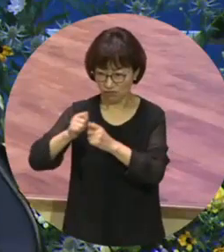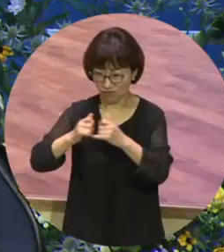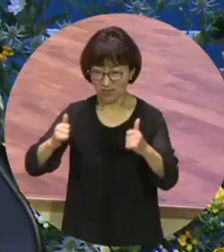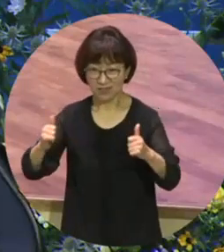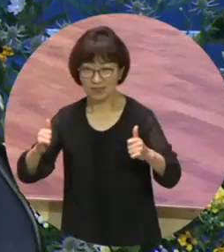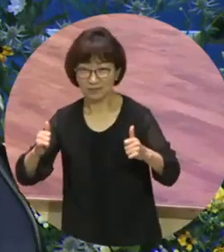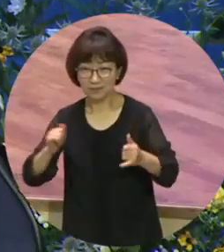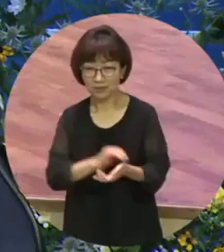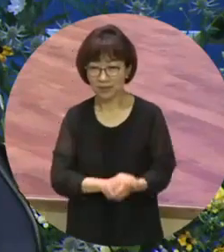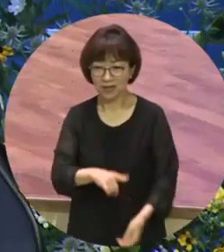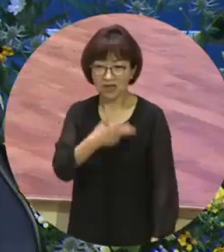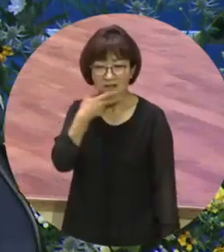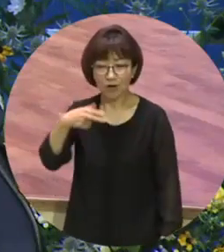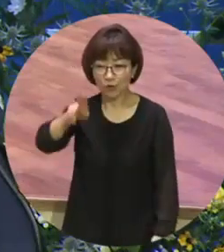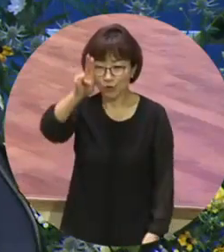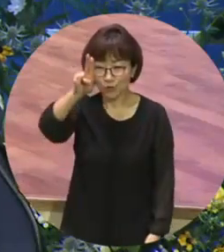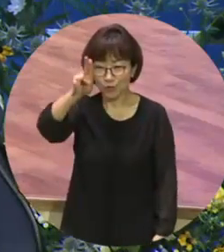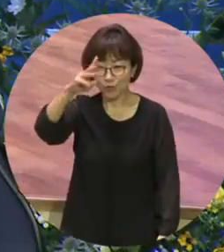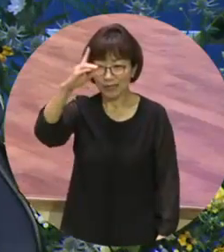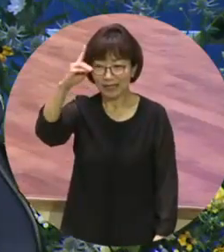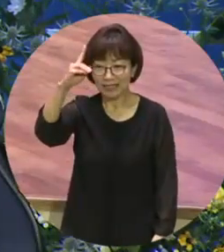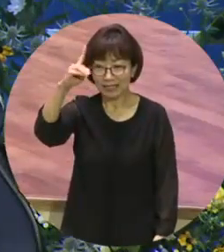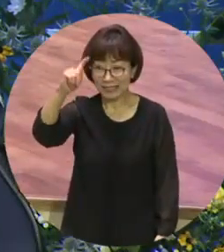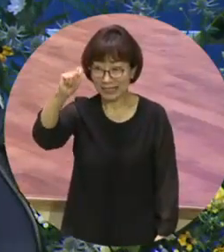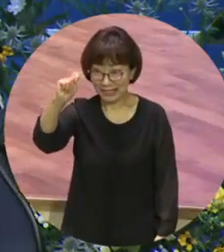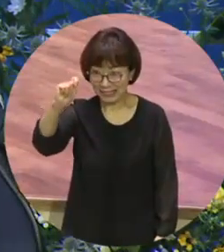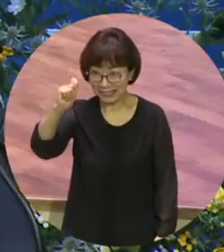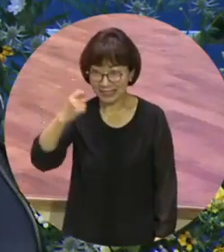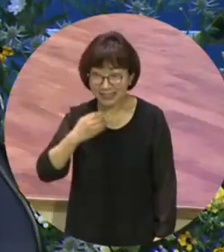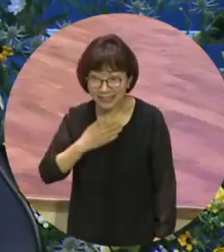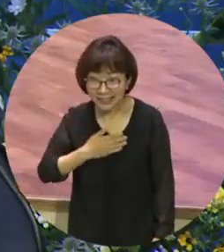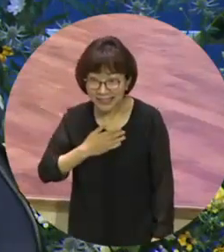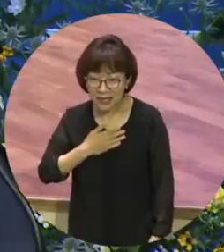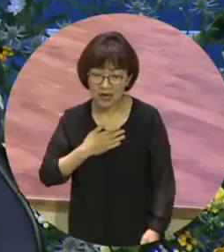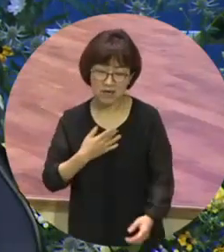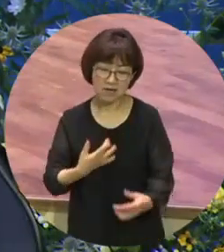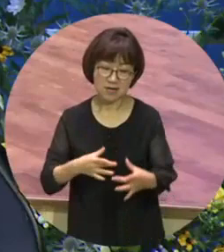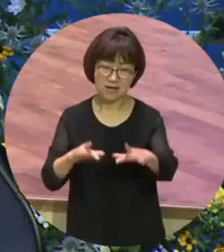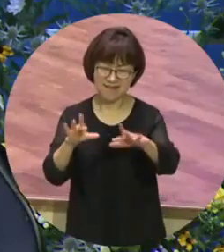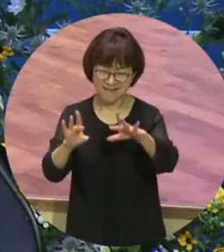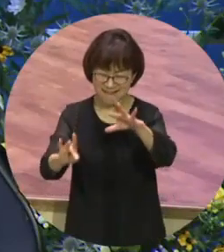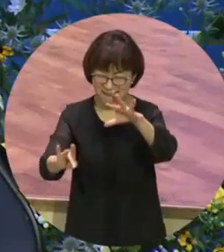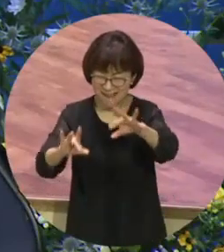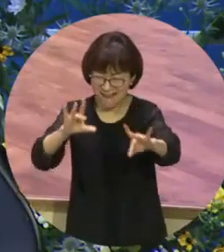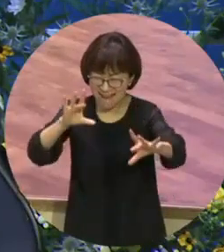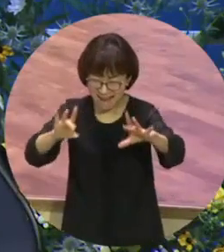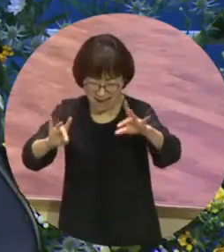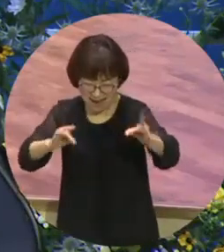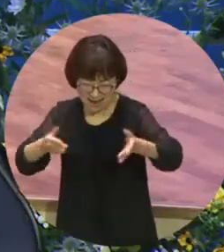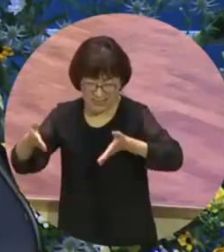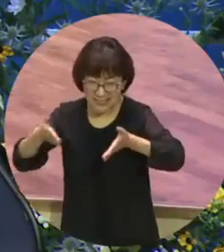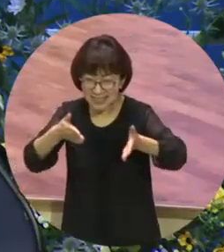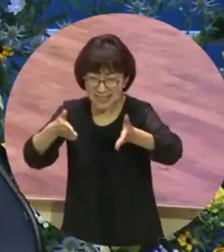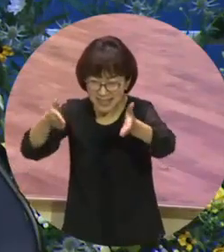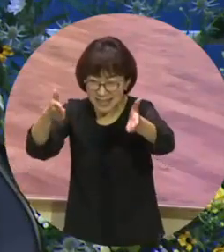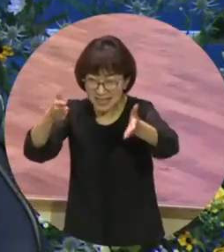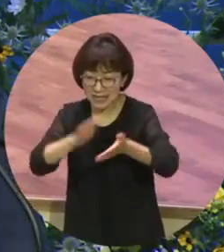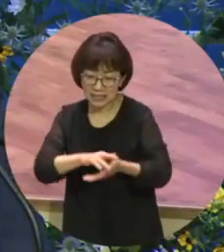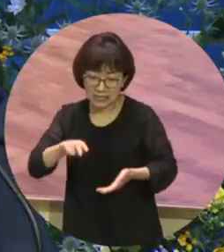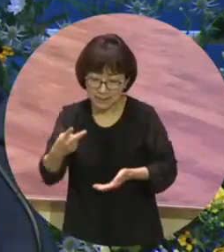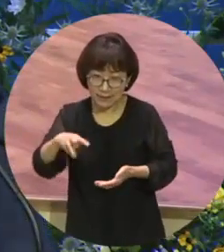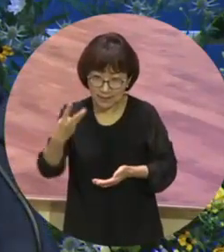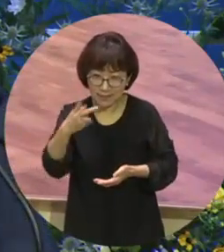그냥, 그냥 말로 이 뻘길을 말이요. 뻘길을 그냥 말로 막 2km, 3km씩 막 보트를 몰고